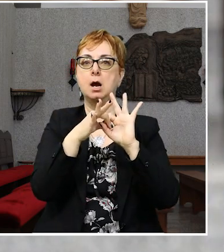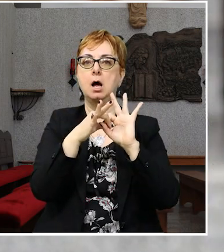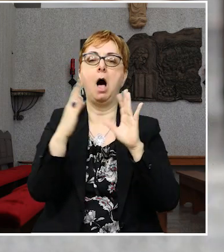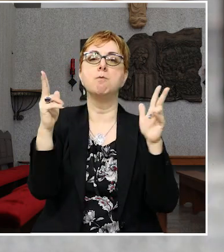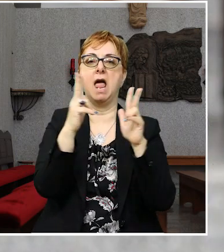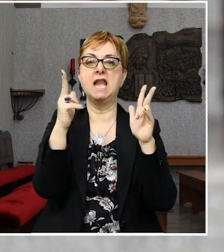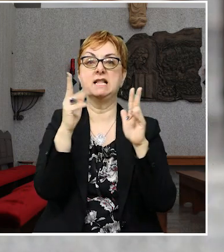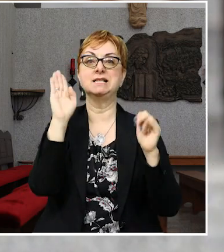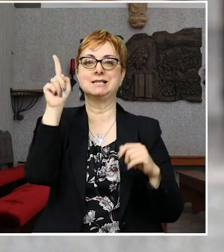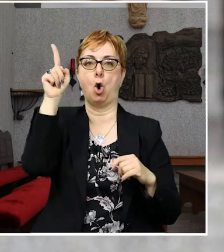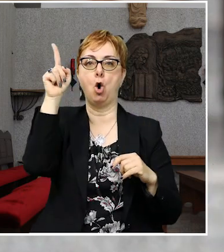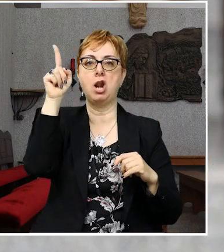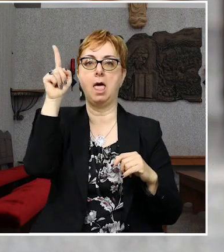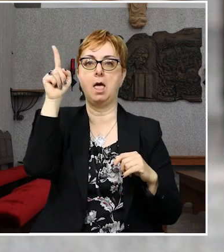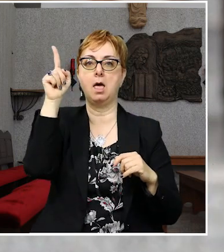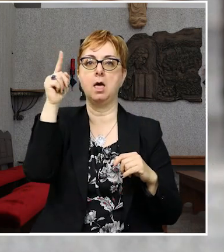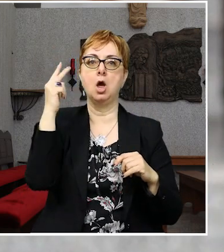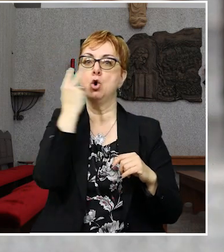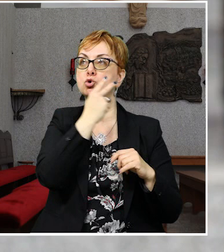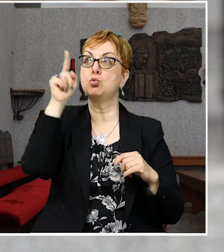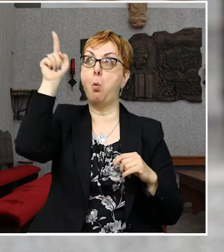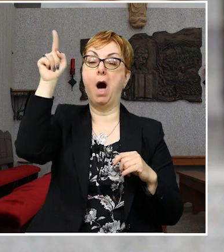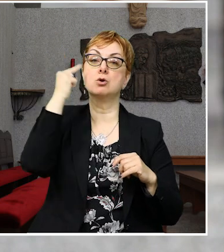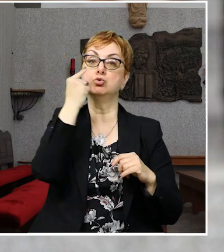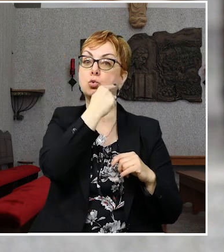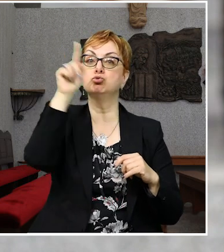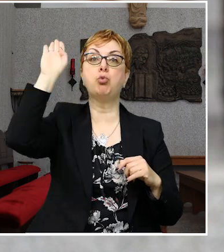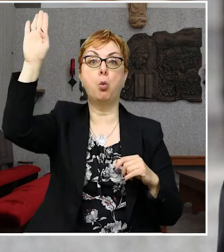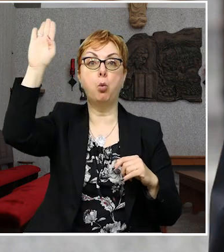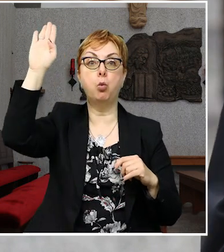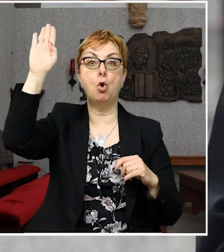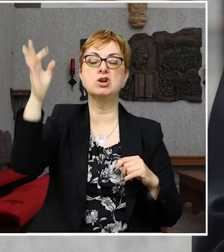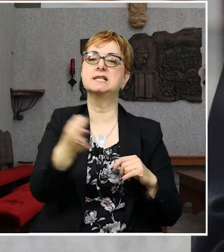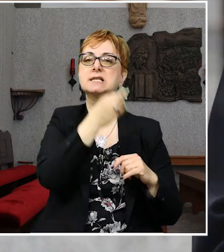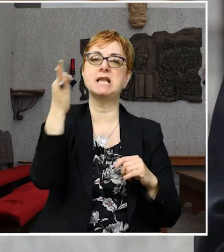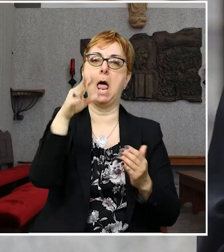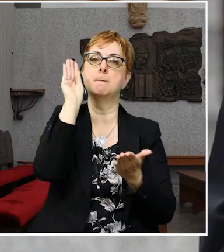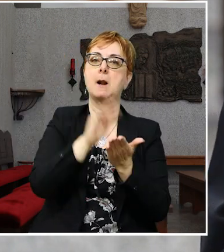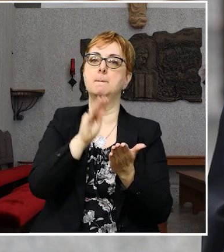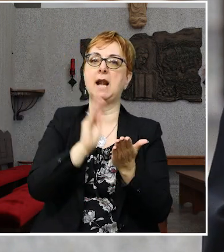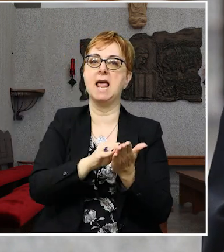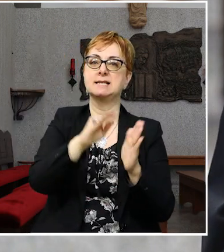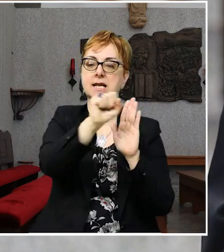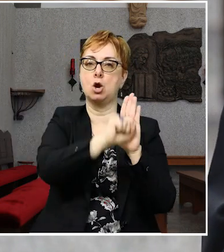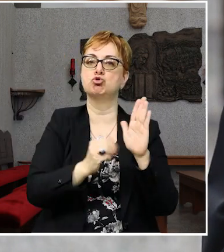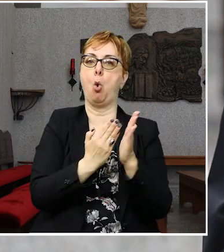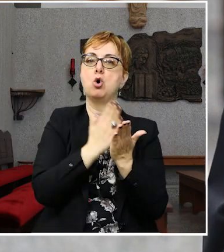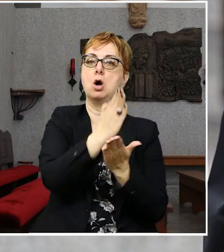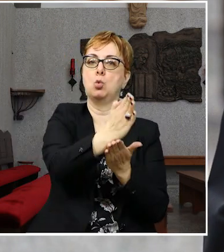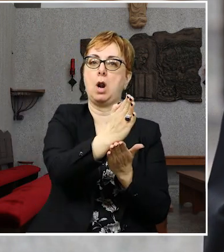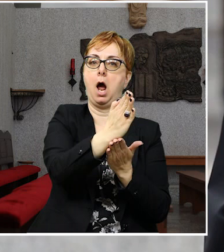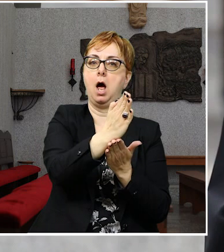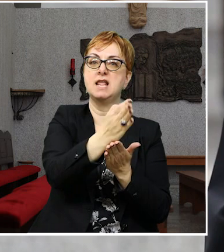di benedizione e il suo sguardo è sempre presente sulla storia e